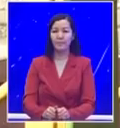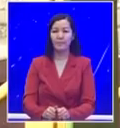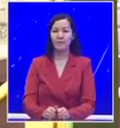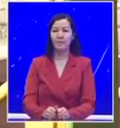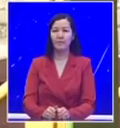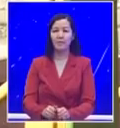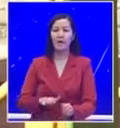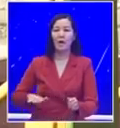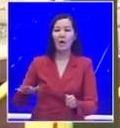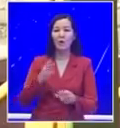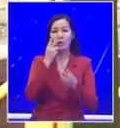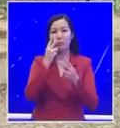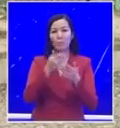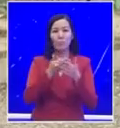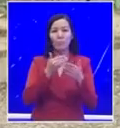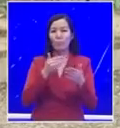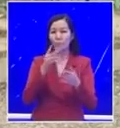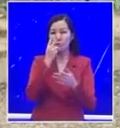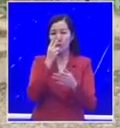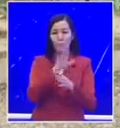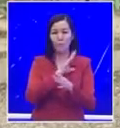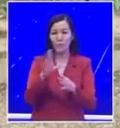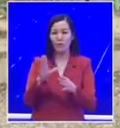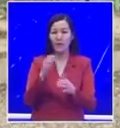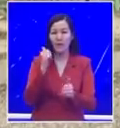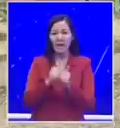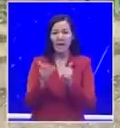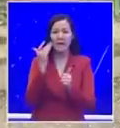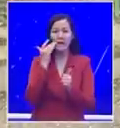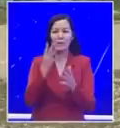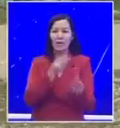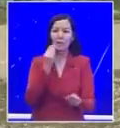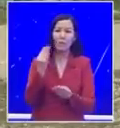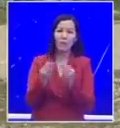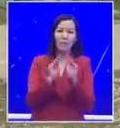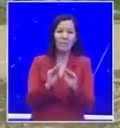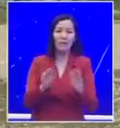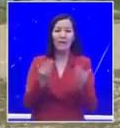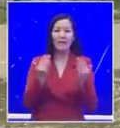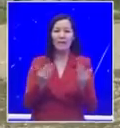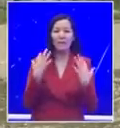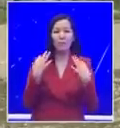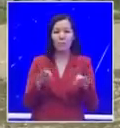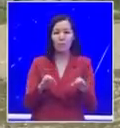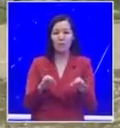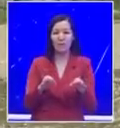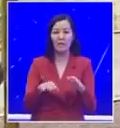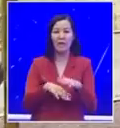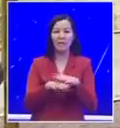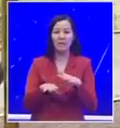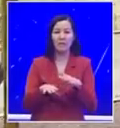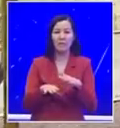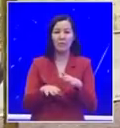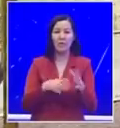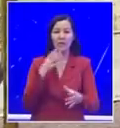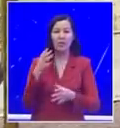Ауладағы мұндай көрініс бұрын соңды болмаған. Әрқашан бүлдіршіндерге толы ойын алаңдары қазір бос тұр. Бұл әлем деңгейіндегі